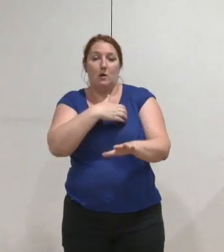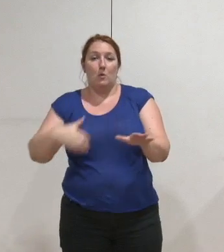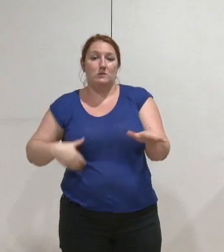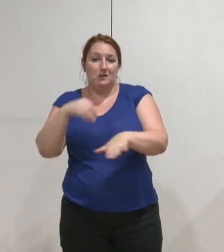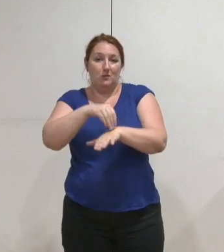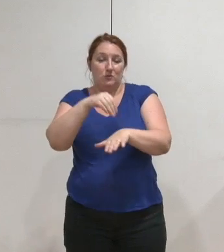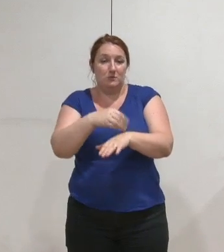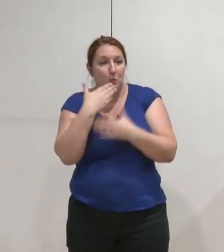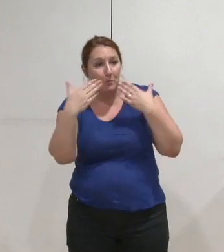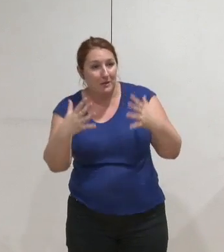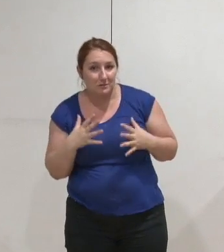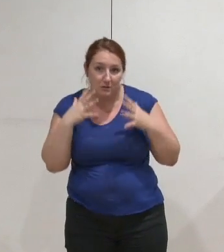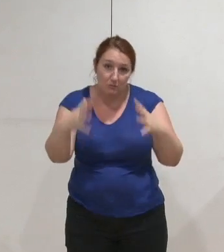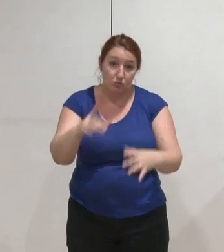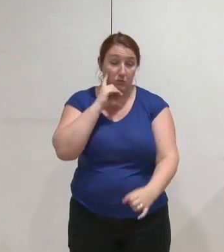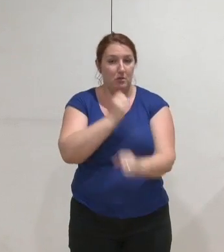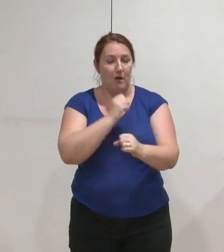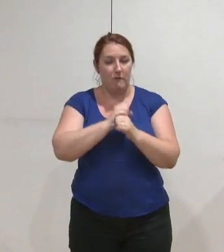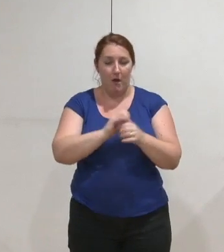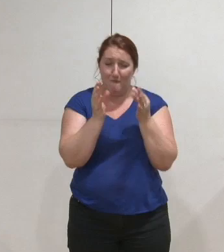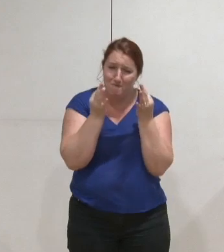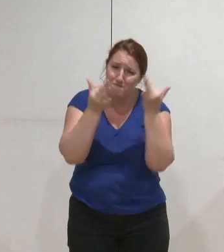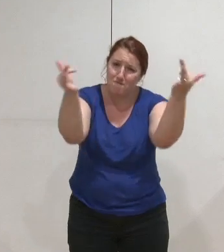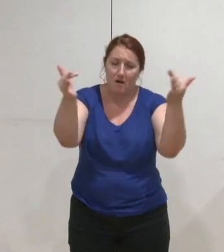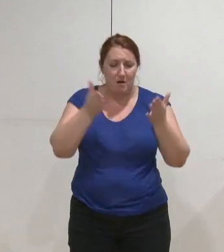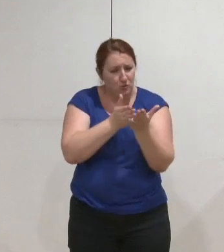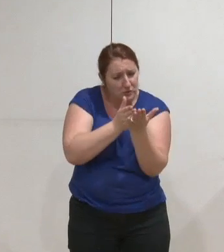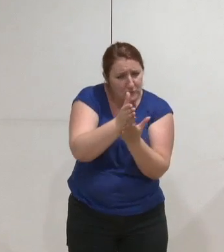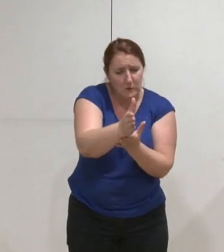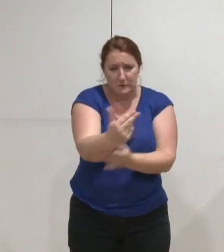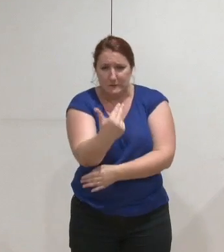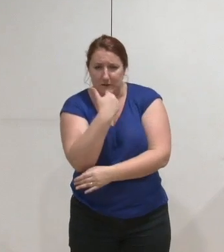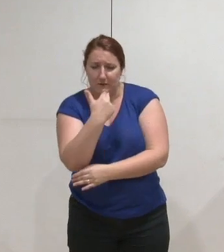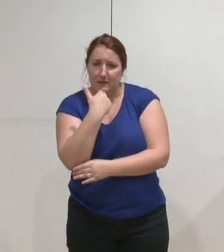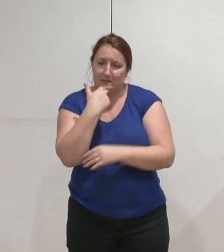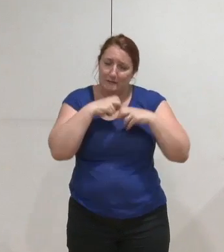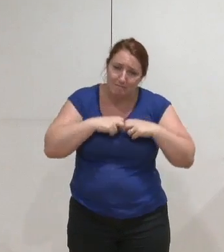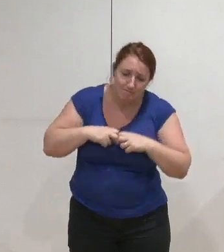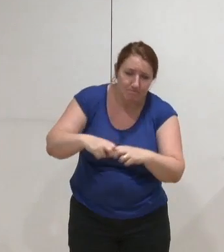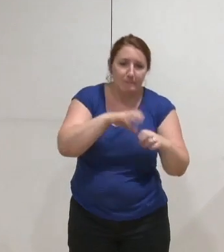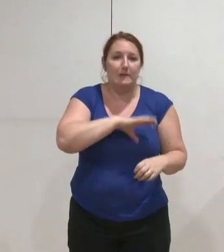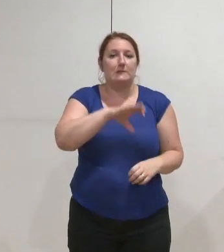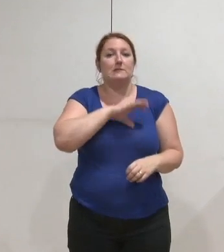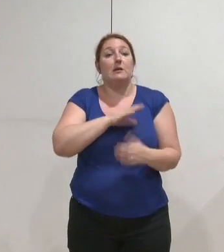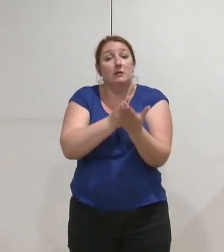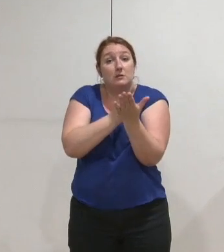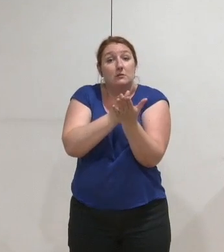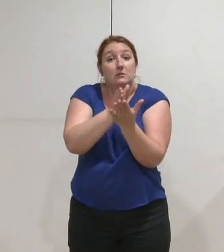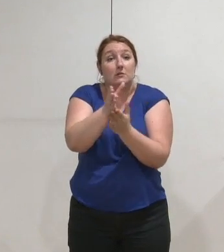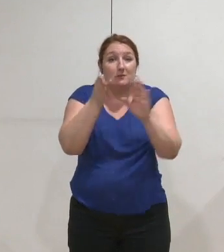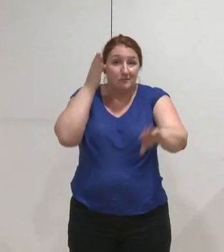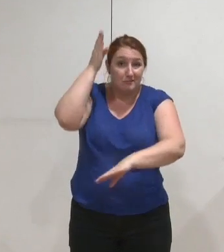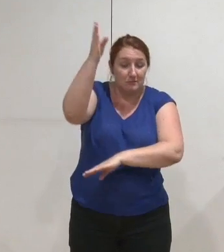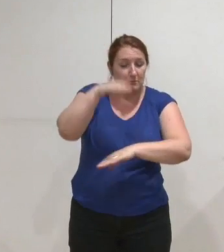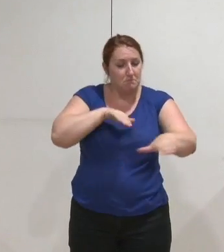votre investissement dans ce travail exigeant de recherche de sens et d'efficacité et c'est en poursuivant dans cette direction et en nous attachant